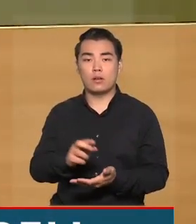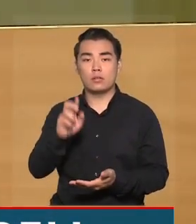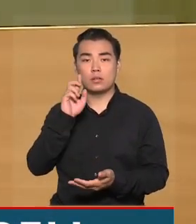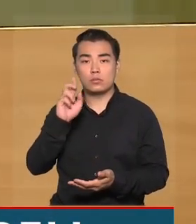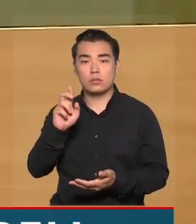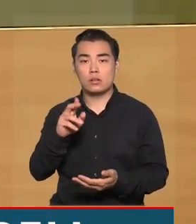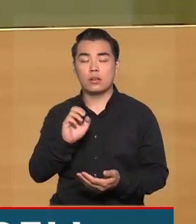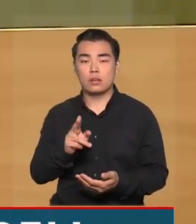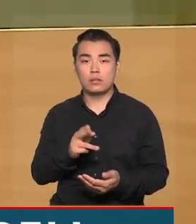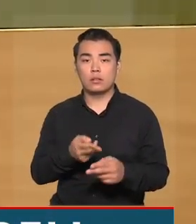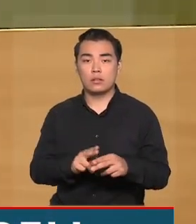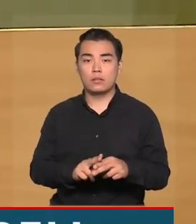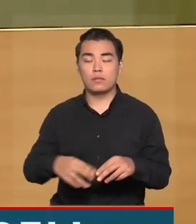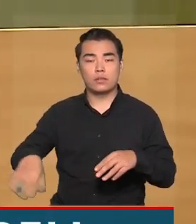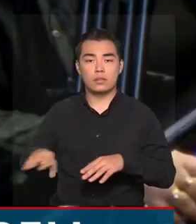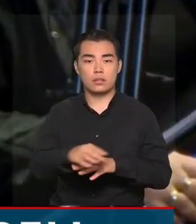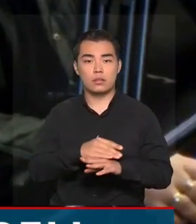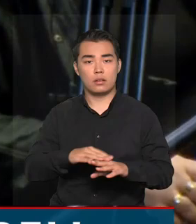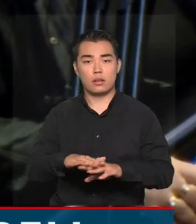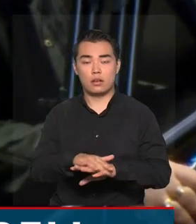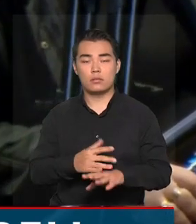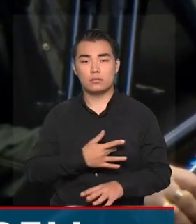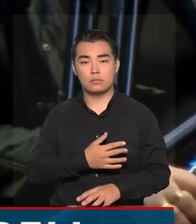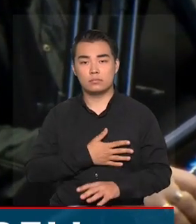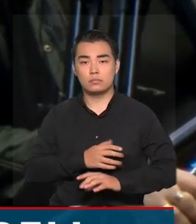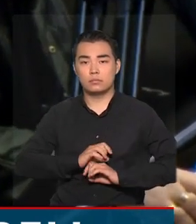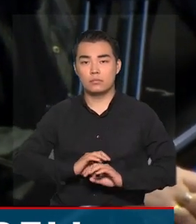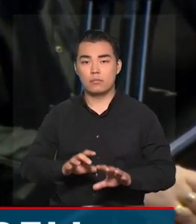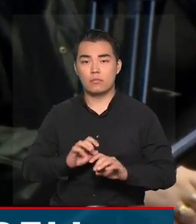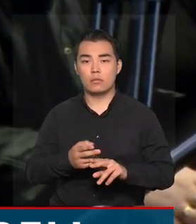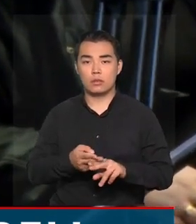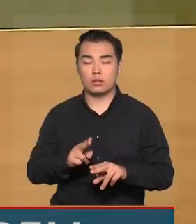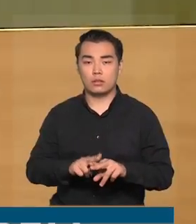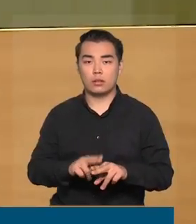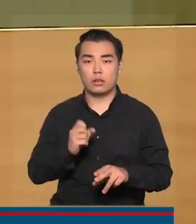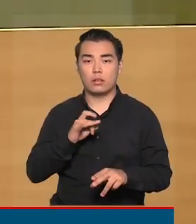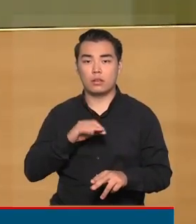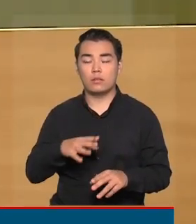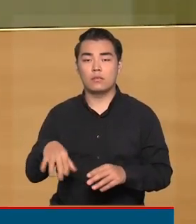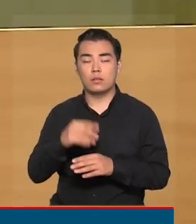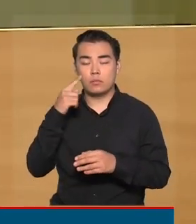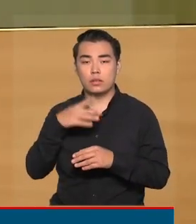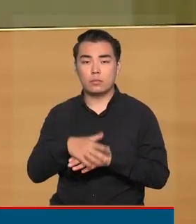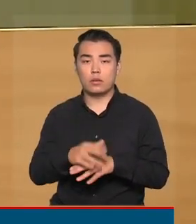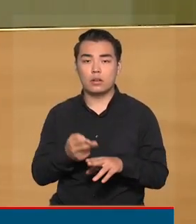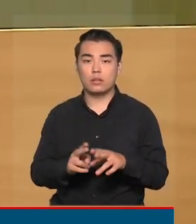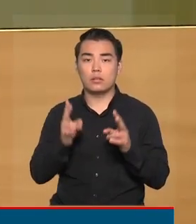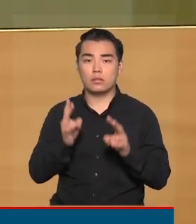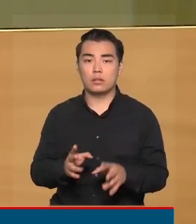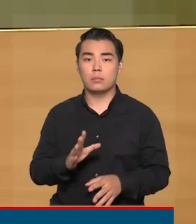ретінде баршаңызға көңіл айтамын. Бұл қасірет бәрі түсінемін. Апат